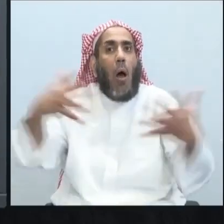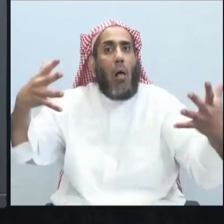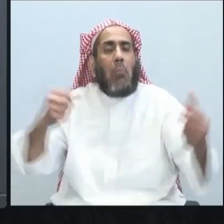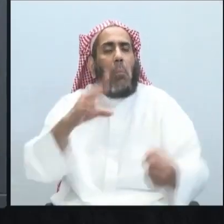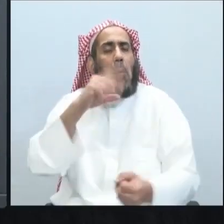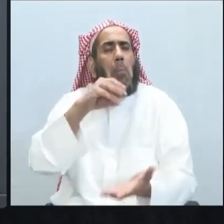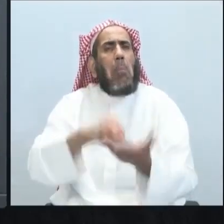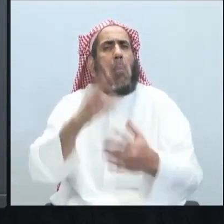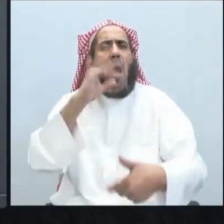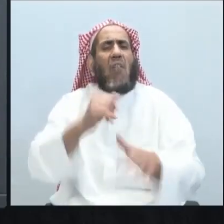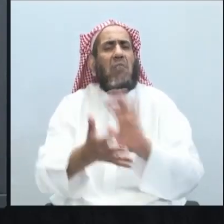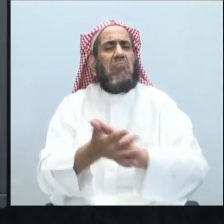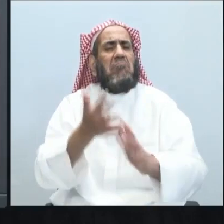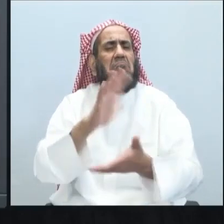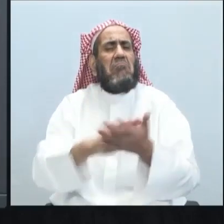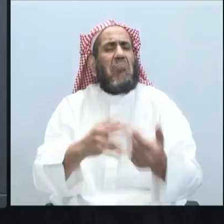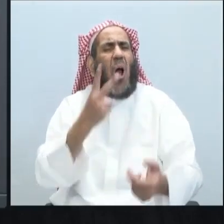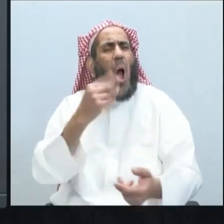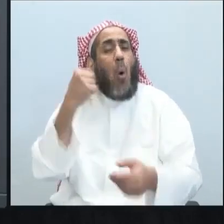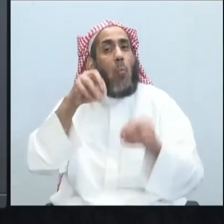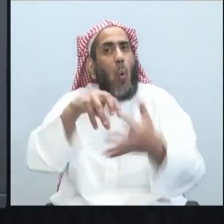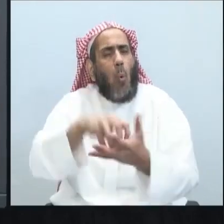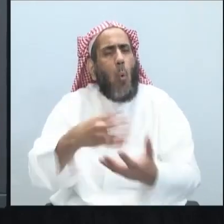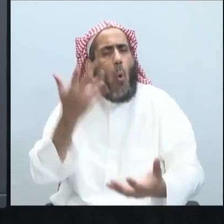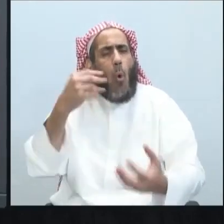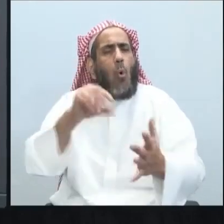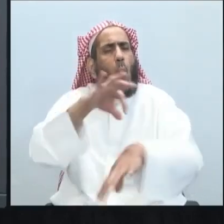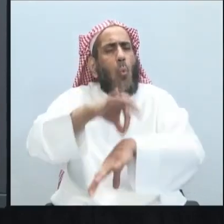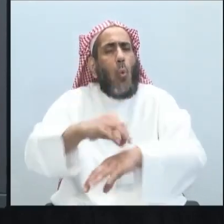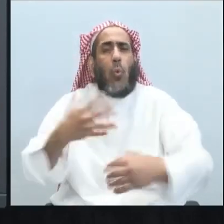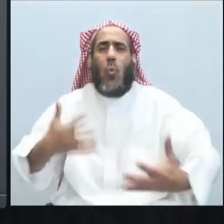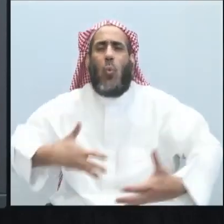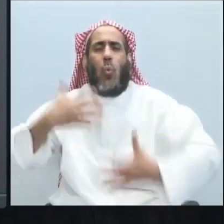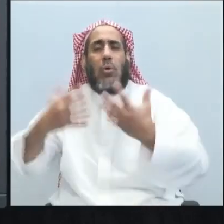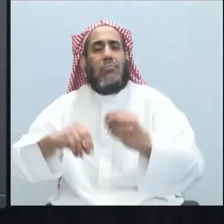لكنه اصبح مهجورا وكيف انه كان مليء بالناس